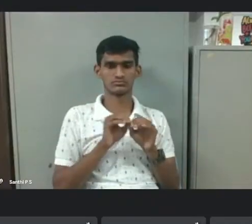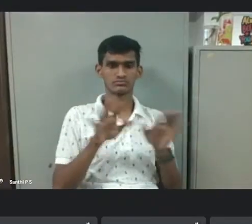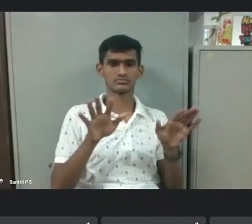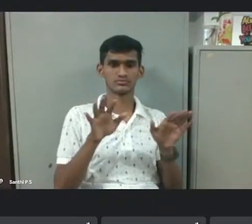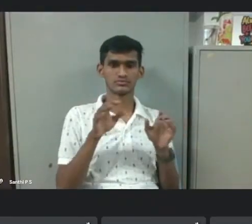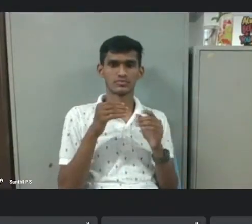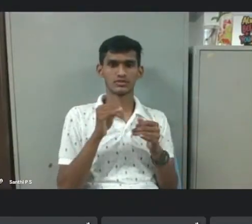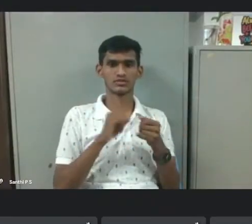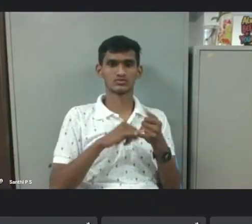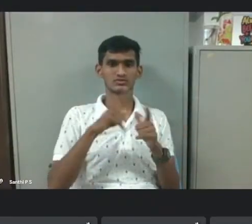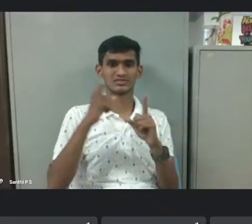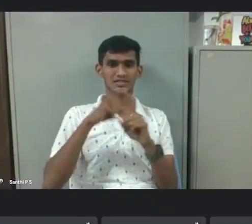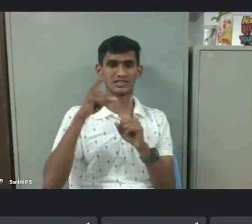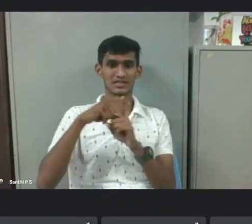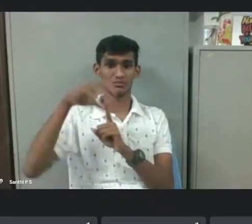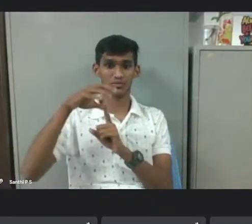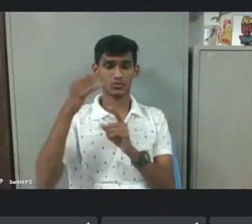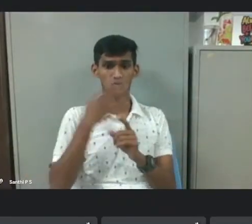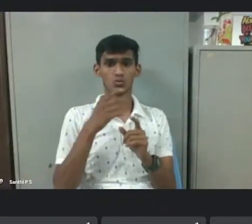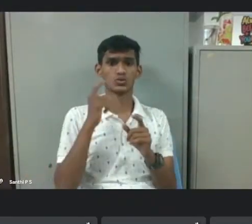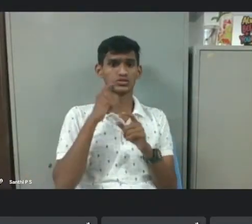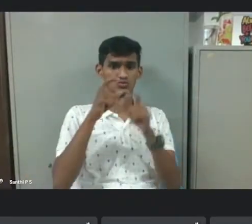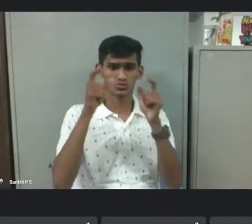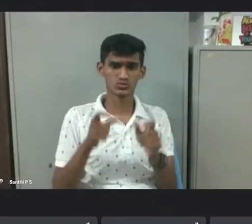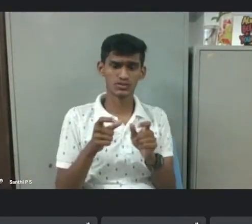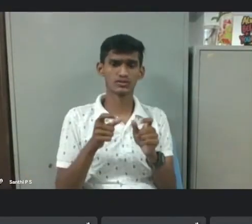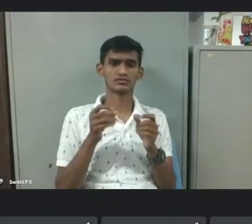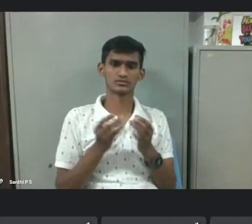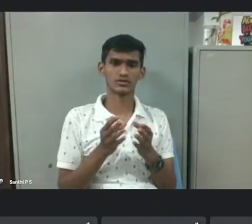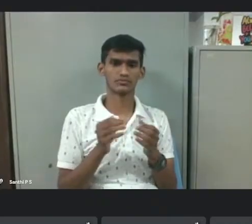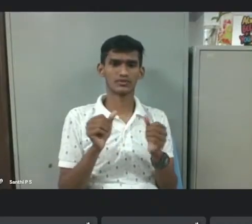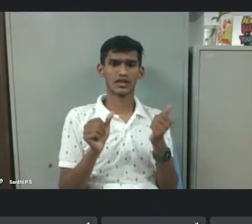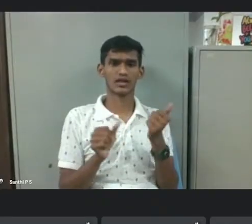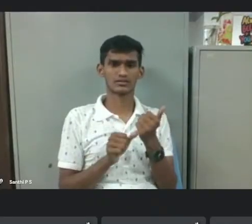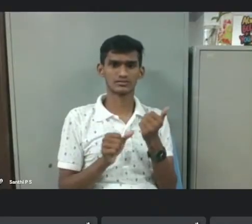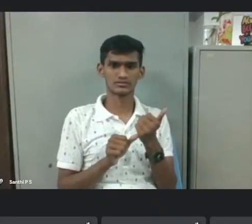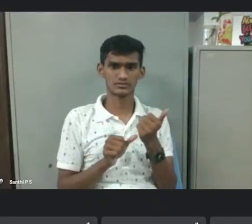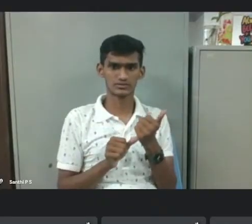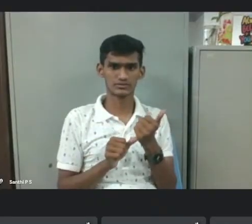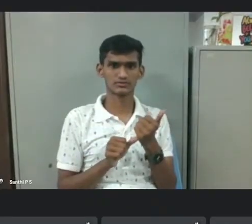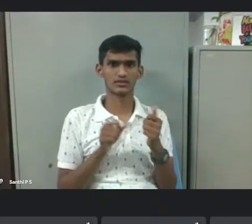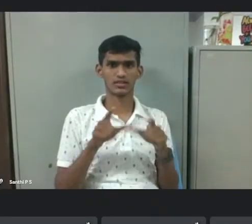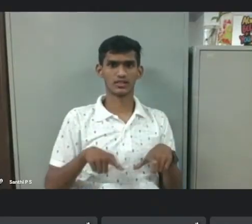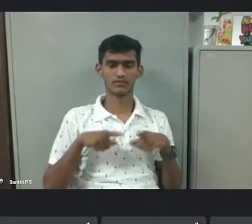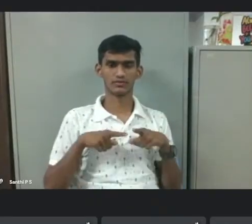കുറച്ച് അങ്ങനെയുള്ള സ്ഥാപനങ്ങൾ തുടങ്ങിയിട്ടുണ്ട്. അസിസ്റ്റഡ് ലിവിംഗ് എന്നാണ് അതിന് പറയുന്നത്. അവനാവശ്യമായിട്ടുള്ള